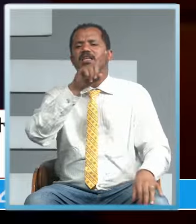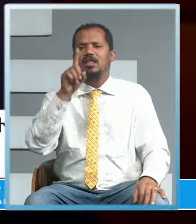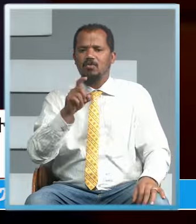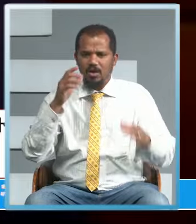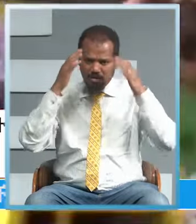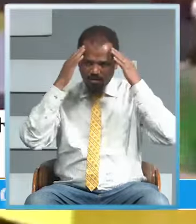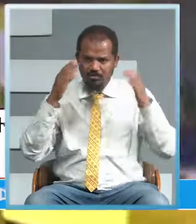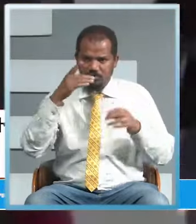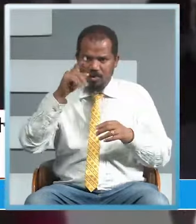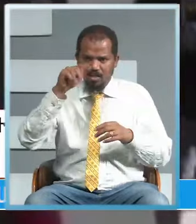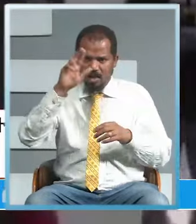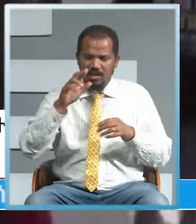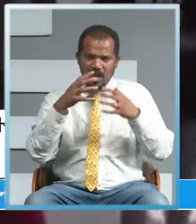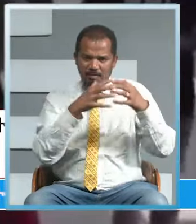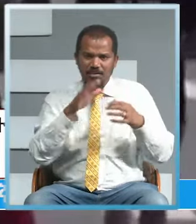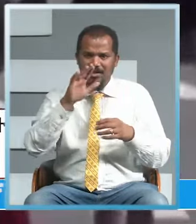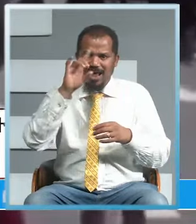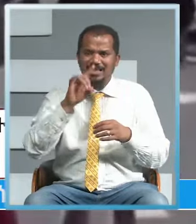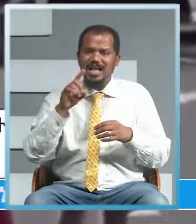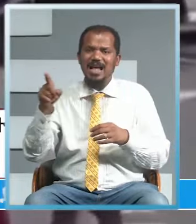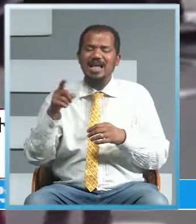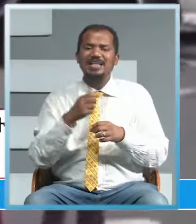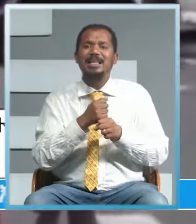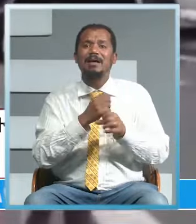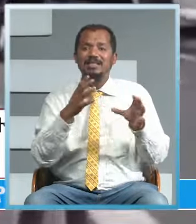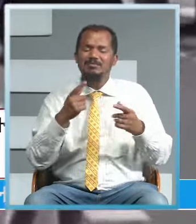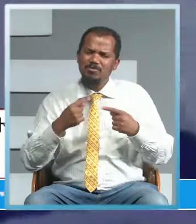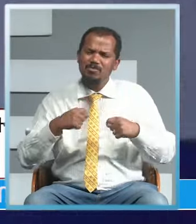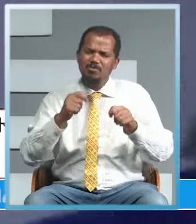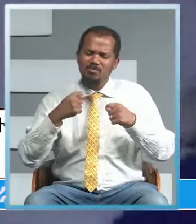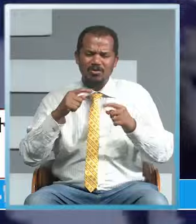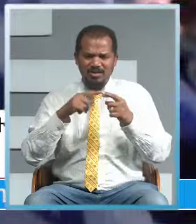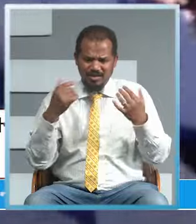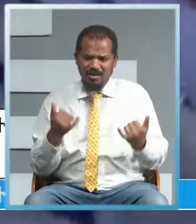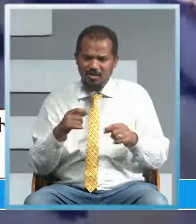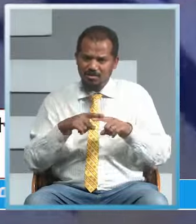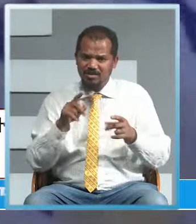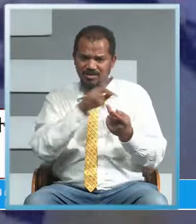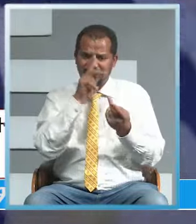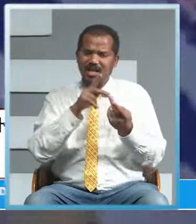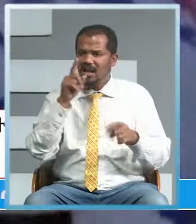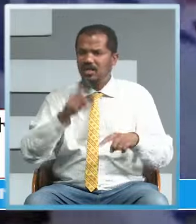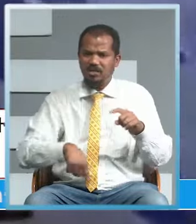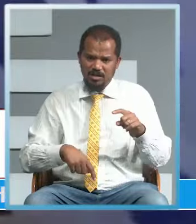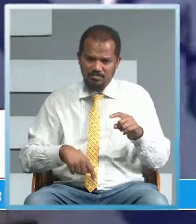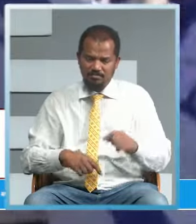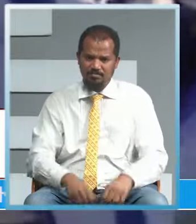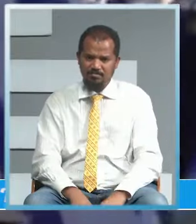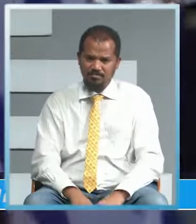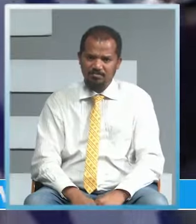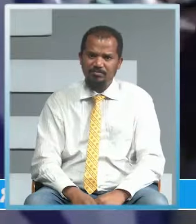እንዲያደርግ ጠይቀዋል። ግብጽ፣ ኳታርና አሜሪካ በጋዛ የቀሩትን ታጋቾች ለማስለቀቅ ቢሞክሩም እስካሁን ድረስ ግን ሊሳካ